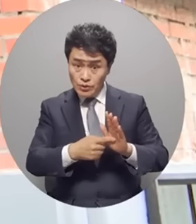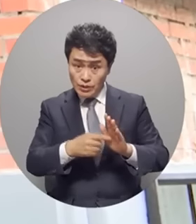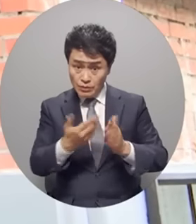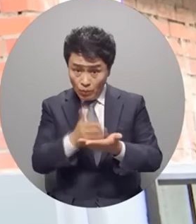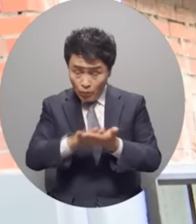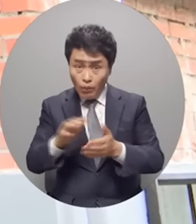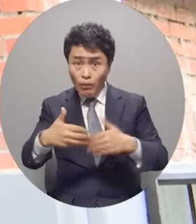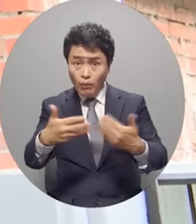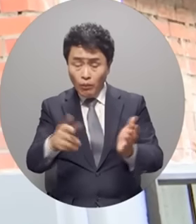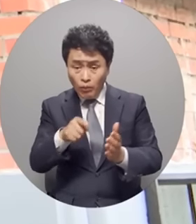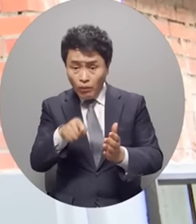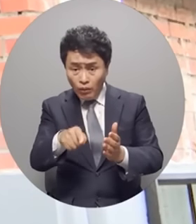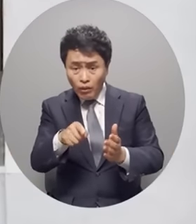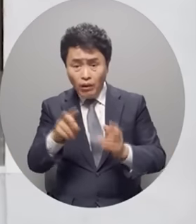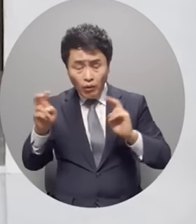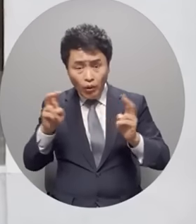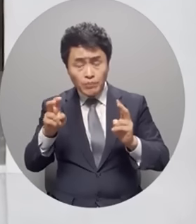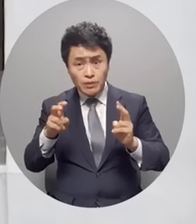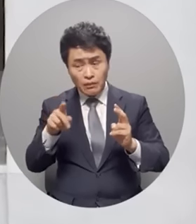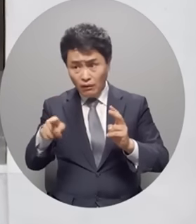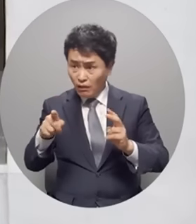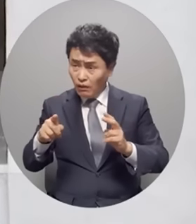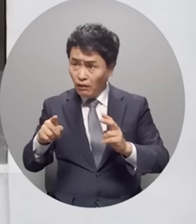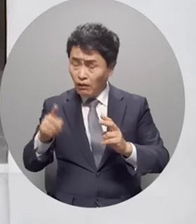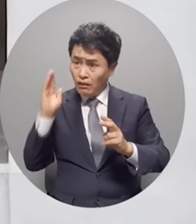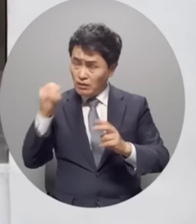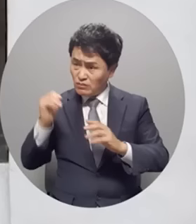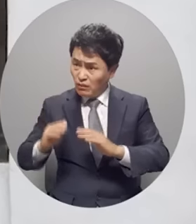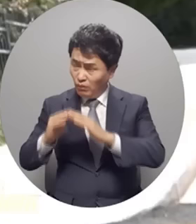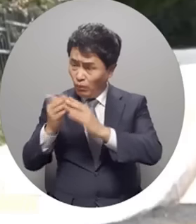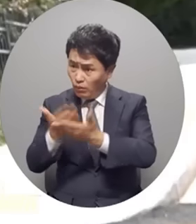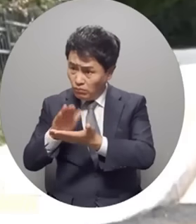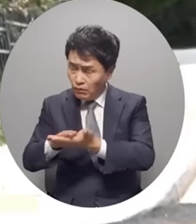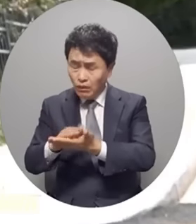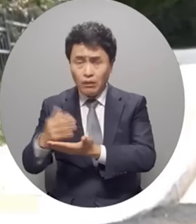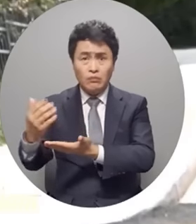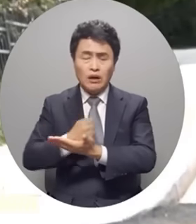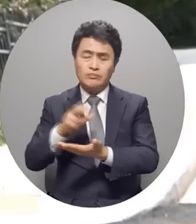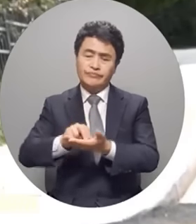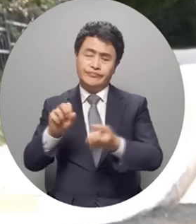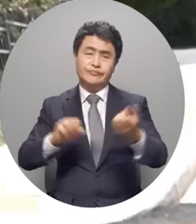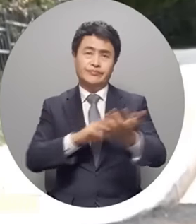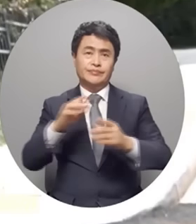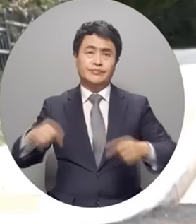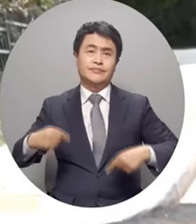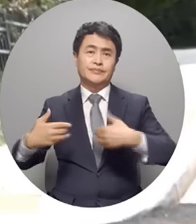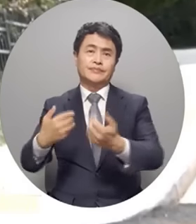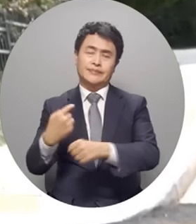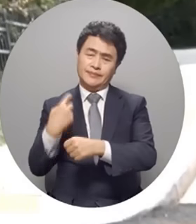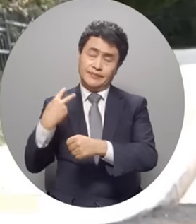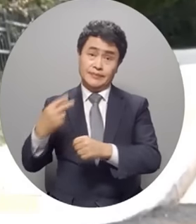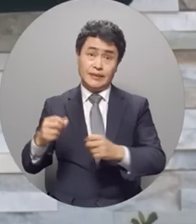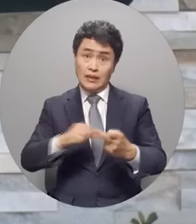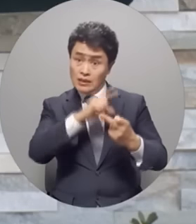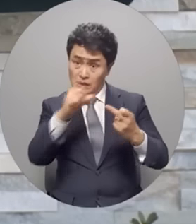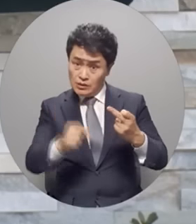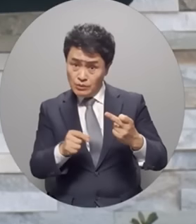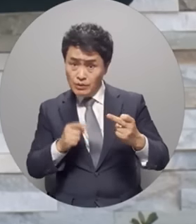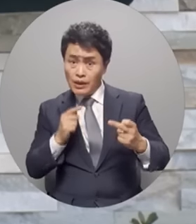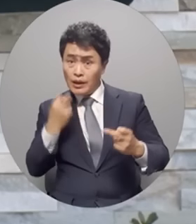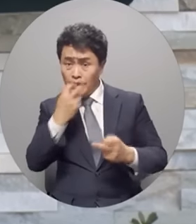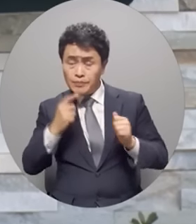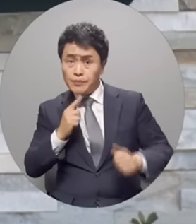관저 공사를 따낸 사실이 드러나면서 논란이 불거지기 시작했습니다 참여 현대가 재작년 10월 감사를 청구하면서